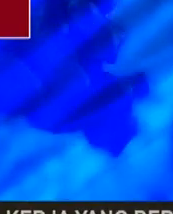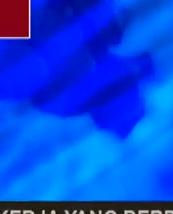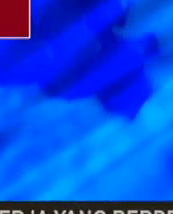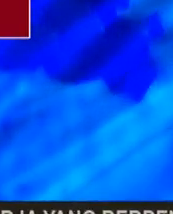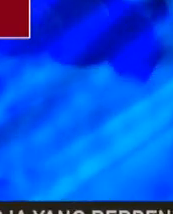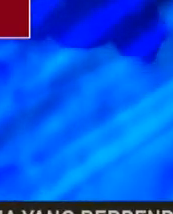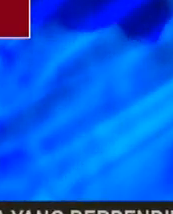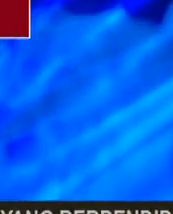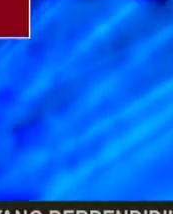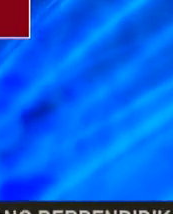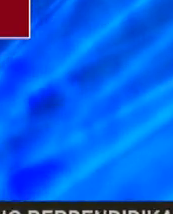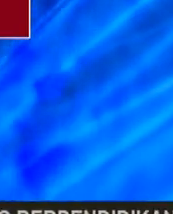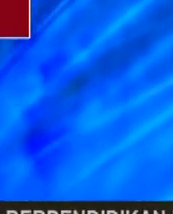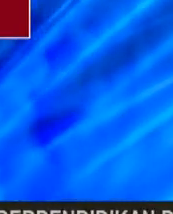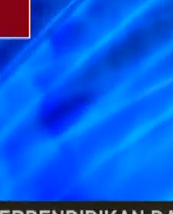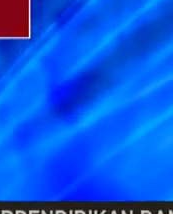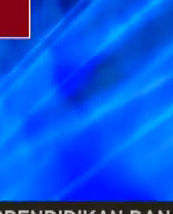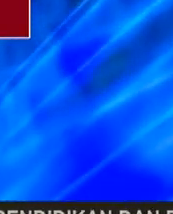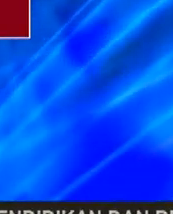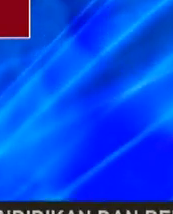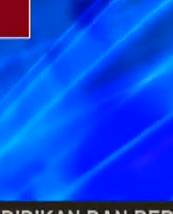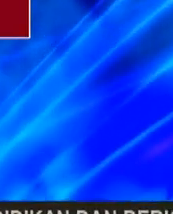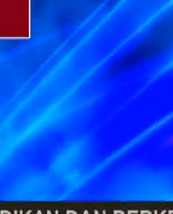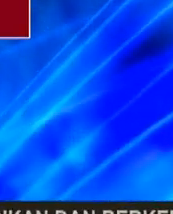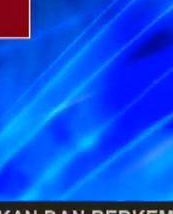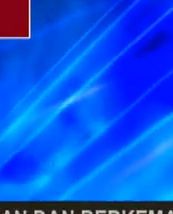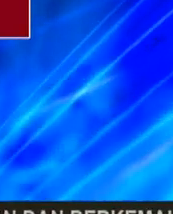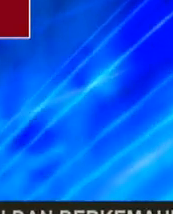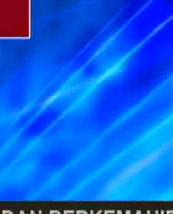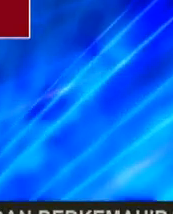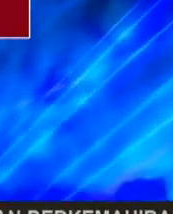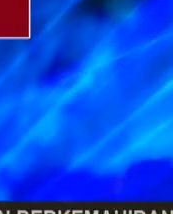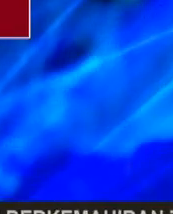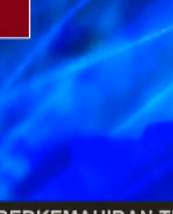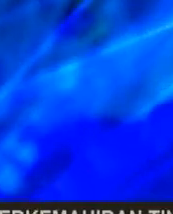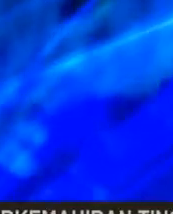terakhir tempatan dilaporkan sebanyak 125 cc